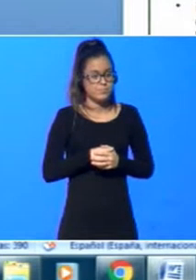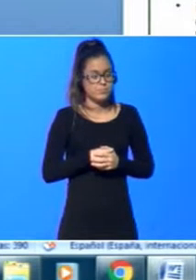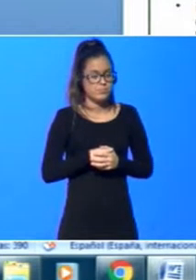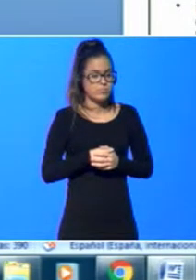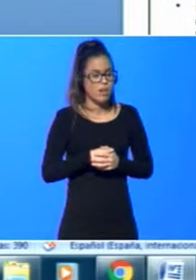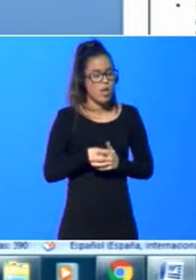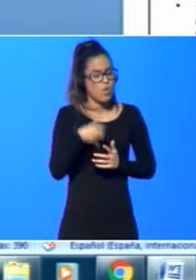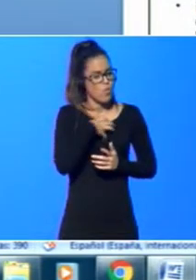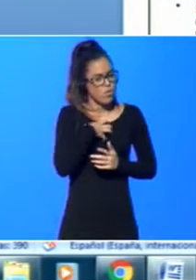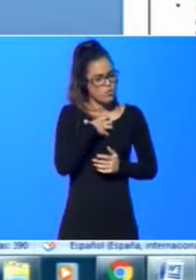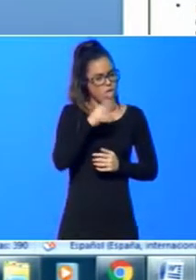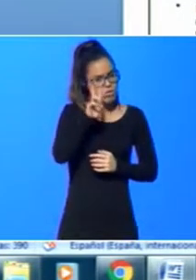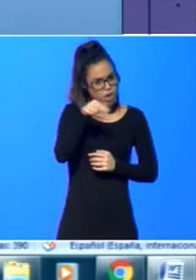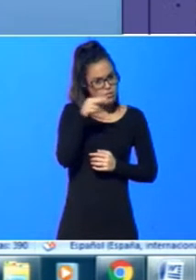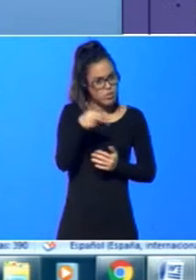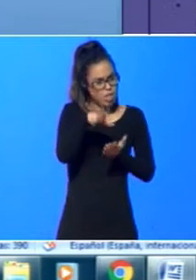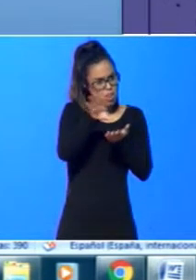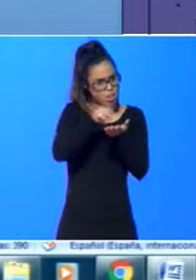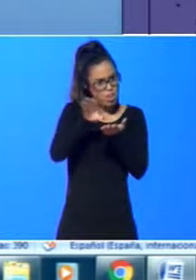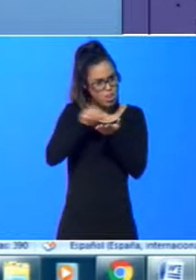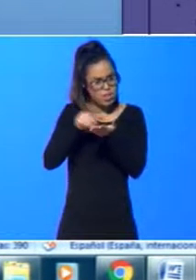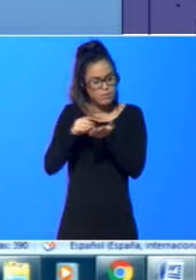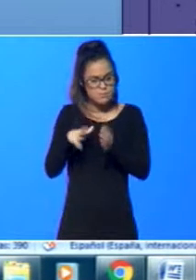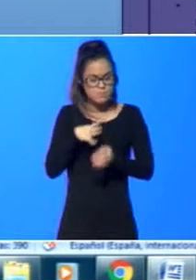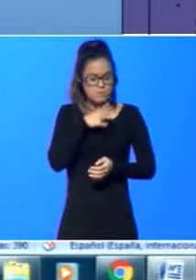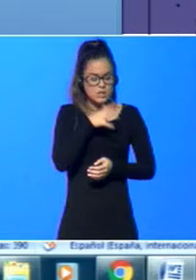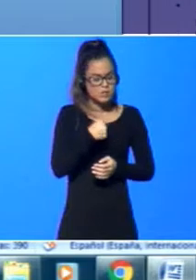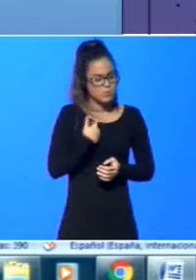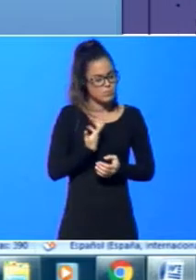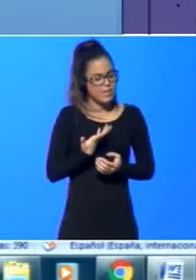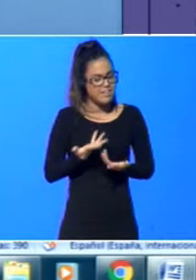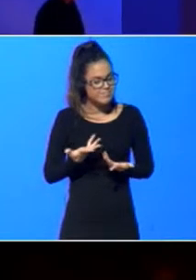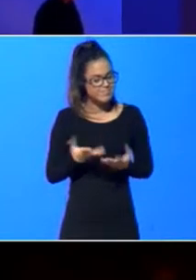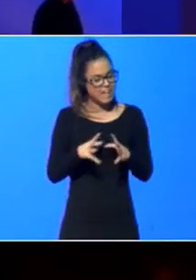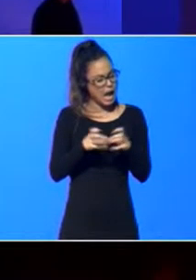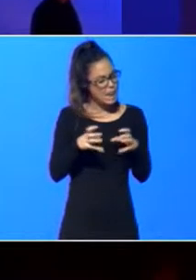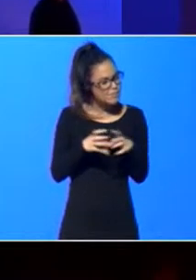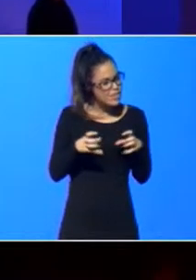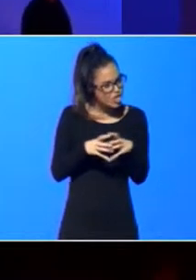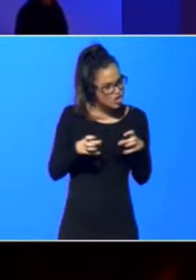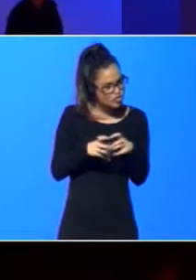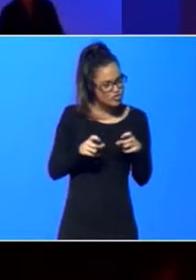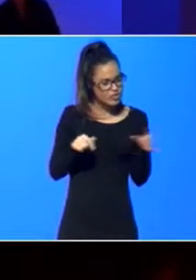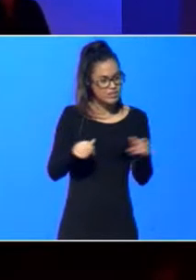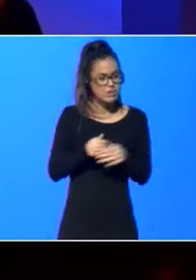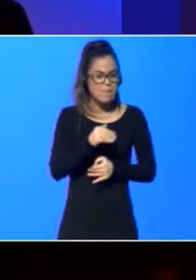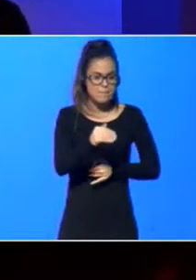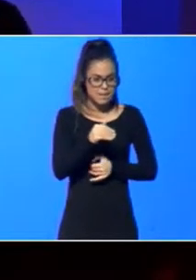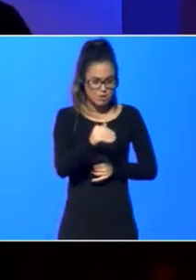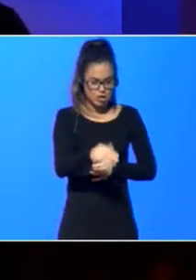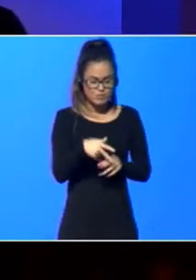ziren ateratzia gia da, igual ambiziosoa zan tailerra, eta hau geldituko da hurrengo